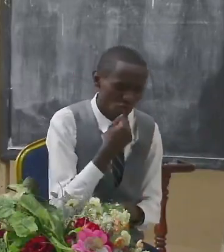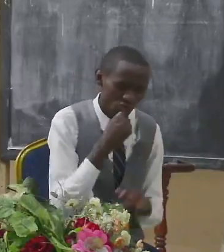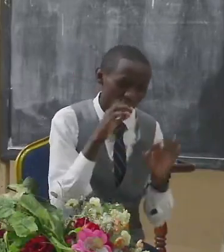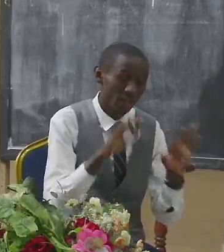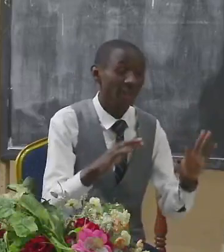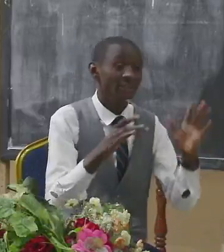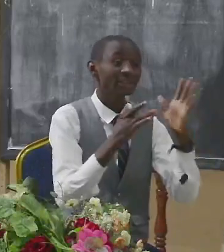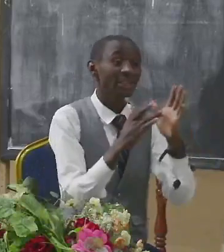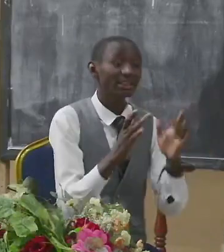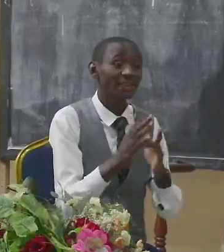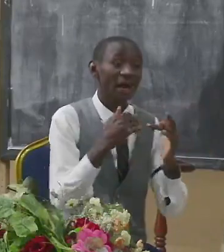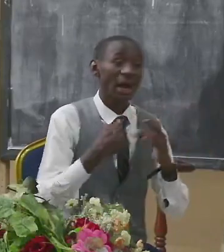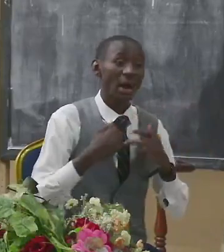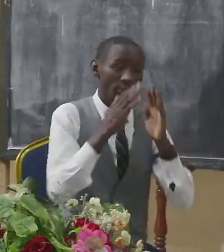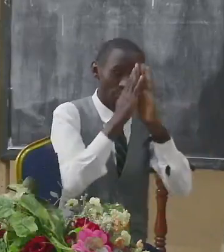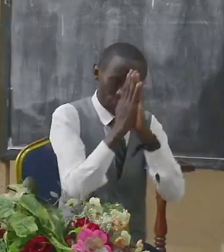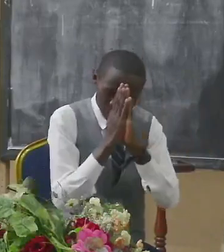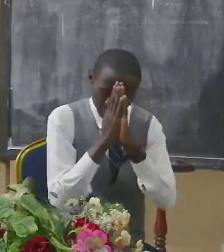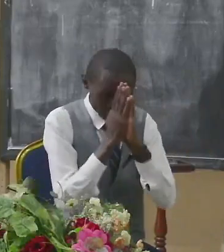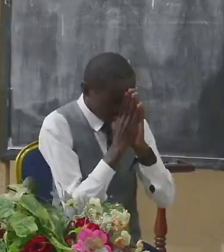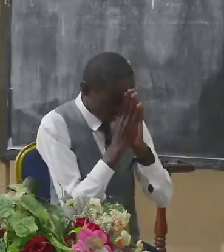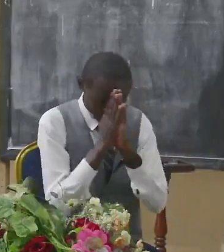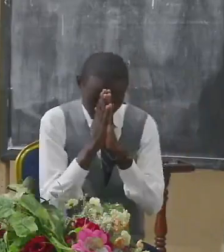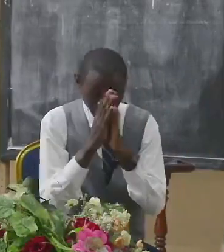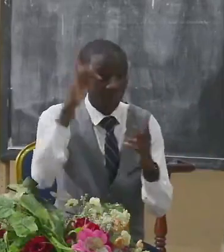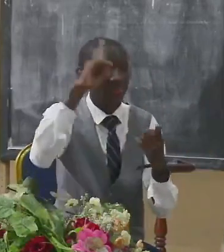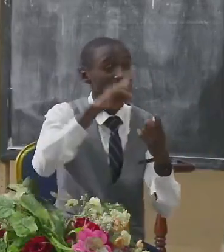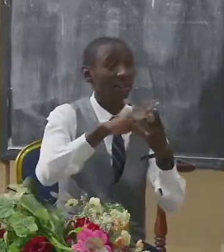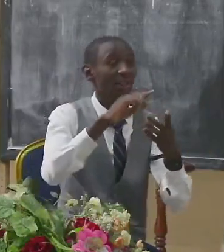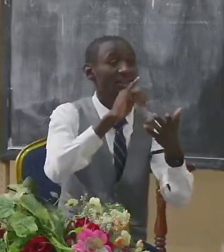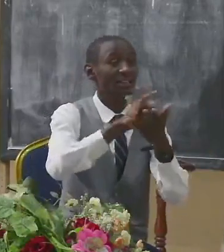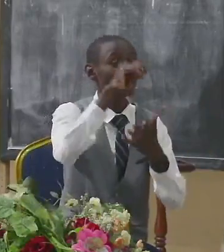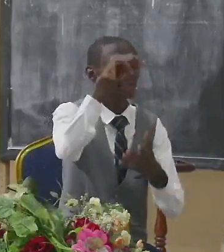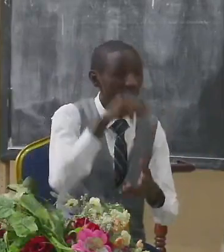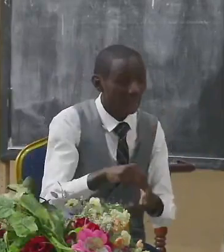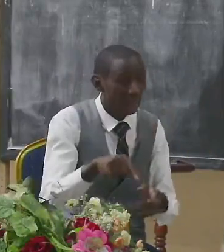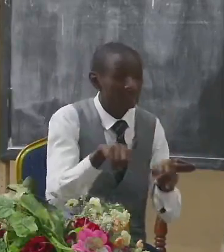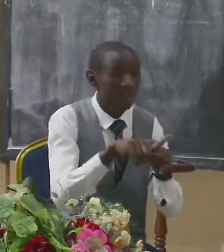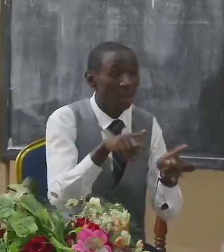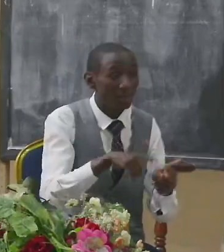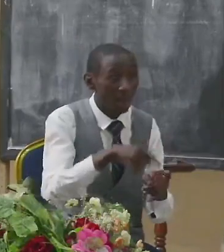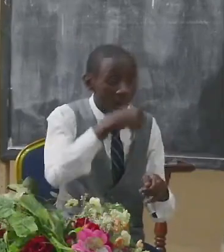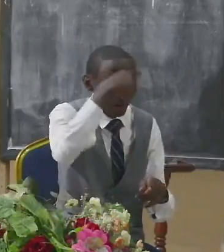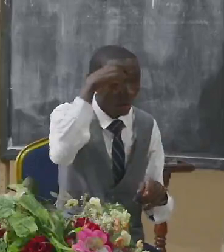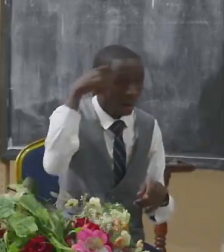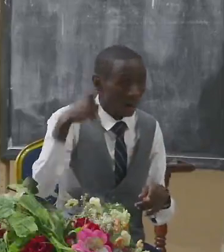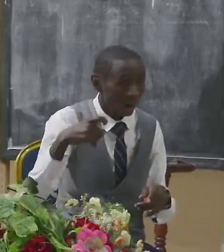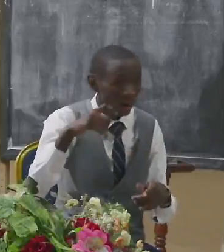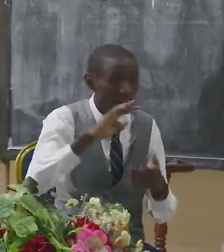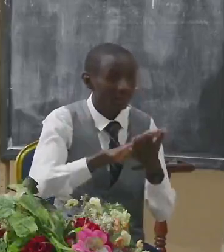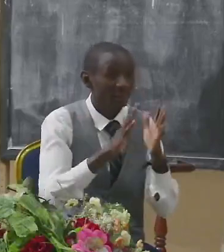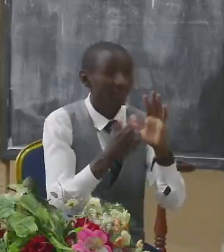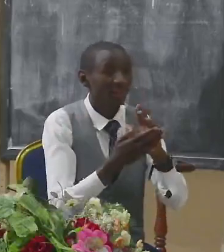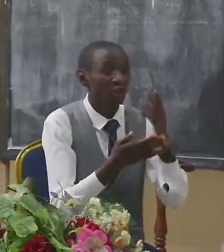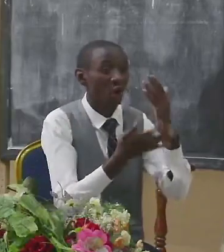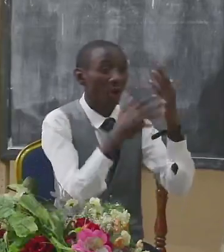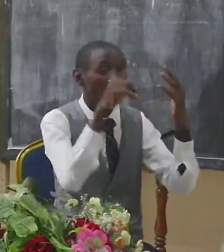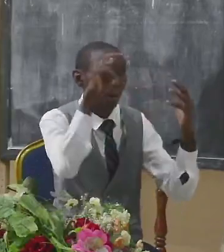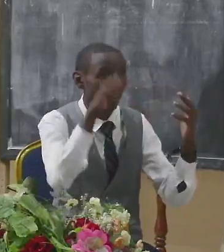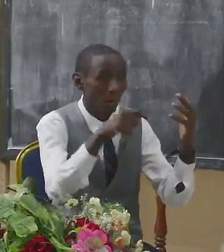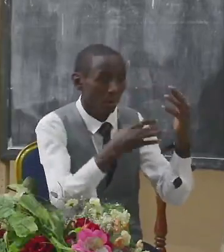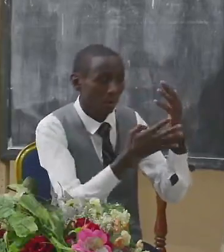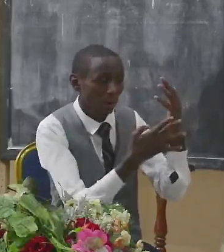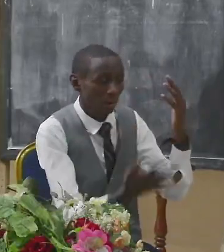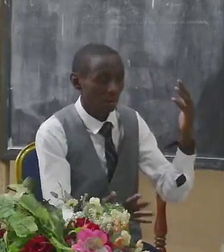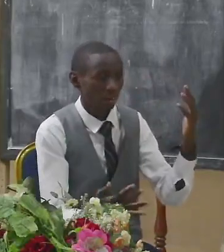prié. Il a prié. Jusqu'à ce que la sueur se change en grimaud de sang. Ikakuwa matoni ya